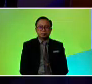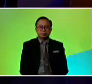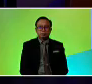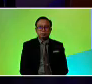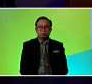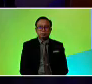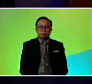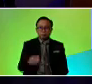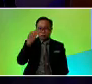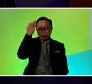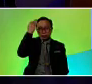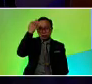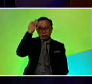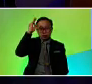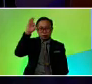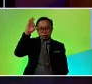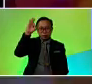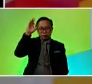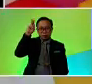Ahmad Fikri